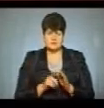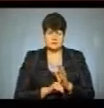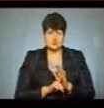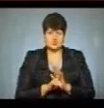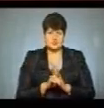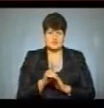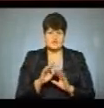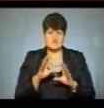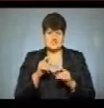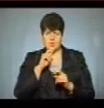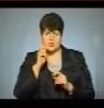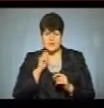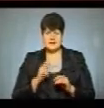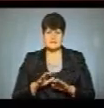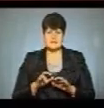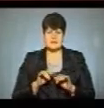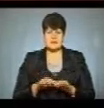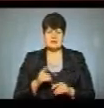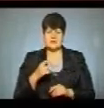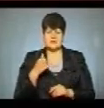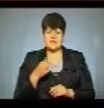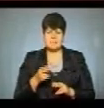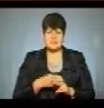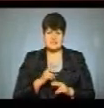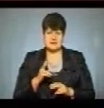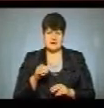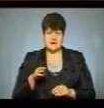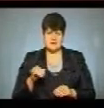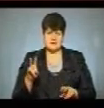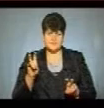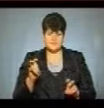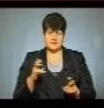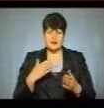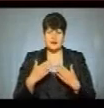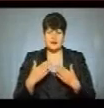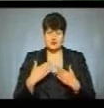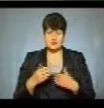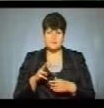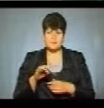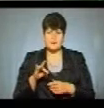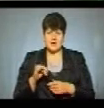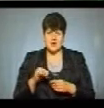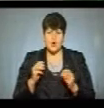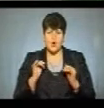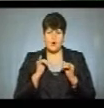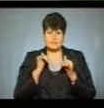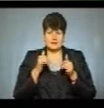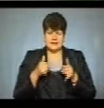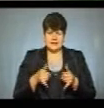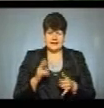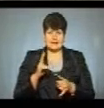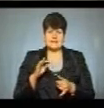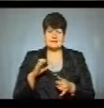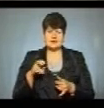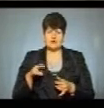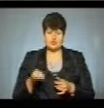розпочалась всеукраїнська акція «Рік без Каті». Радницю херсонського мера Катерину Гандзюк облили сірчаною кислотою торік, 31